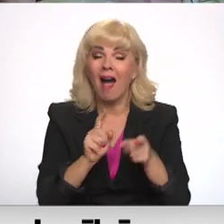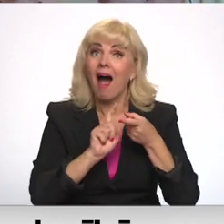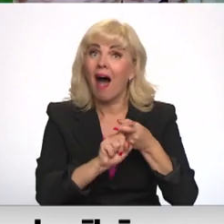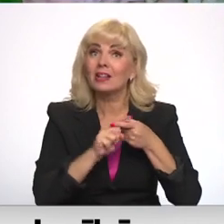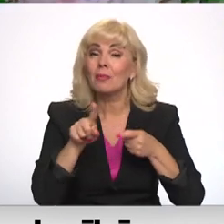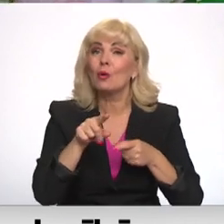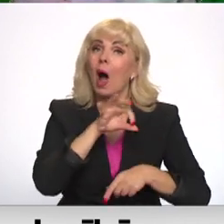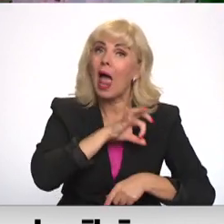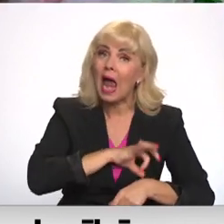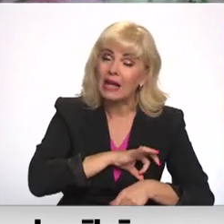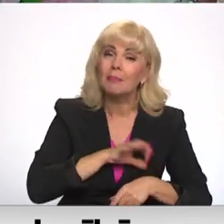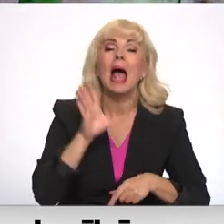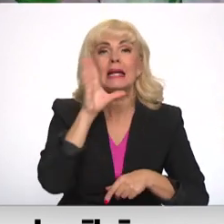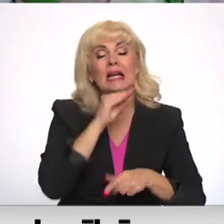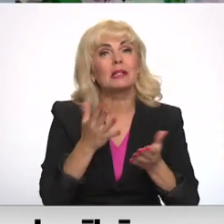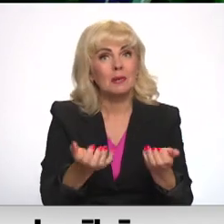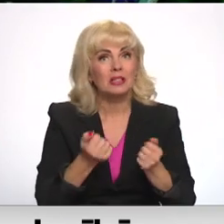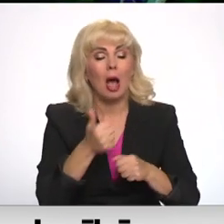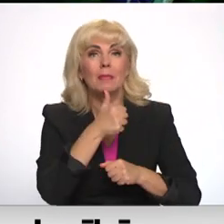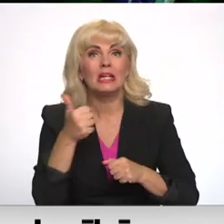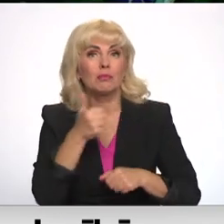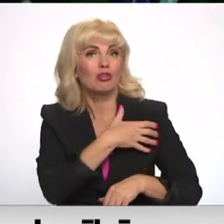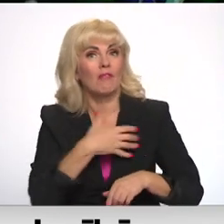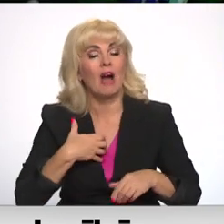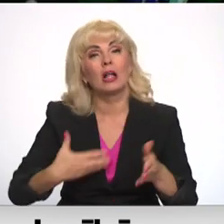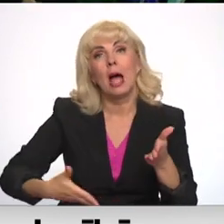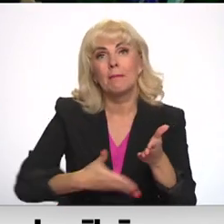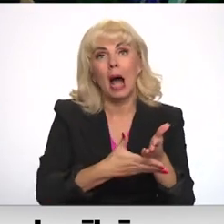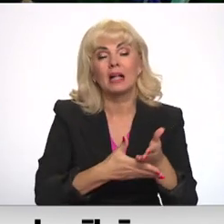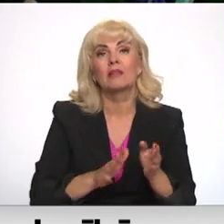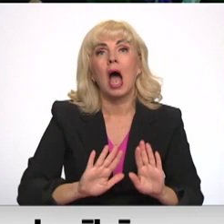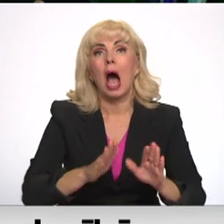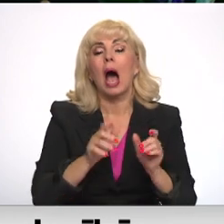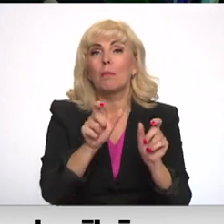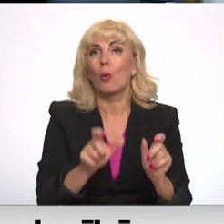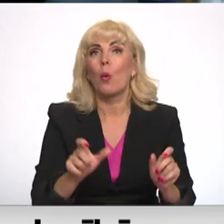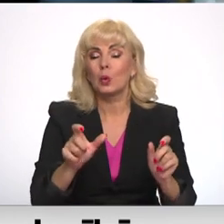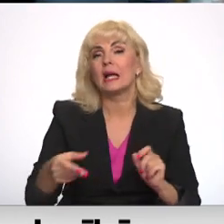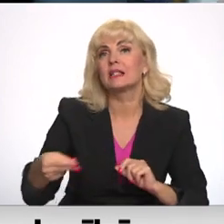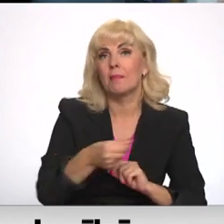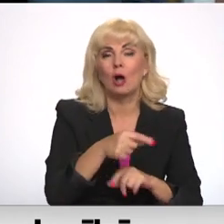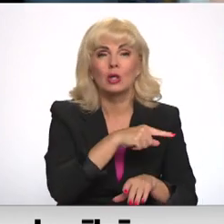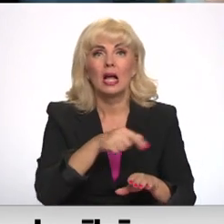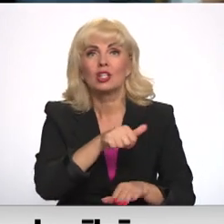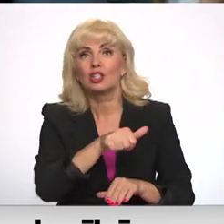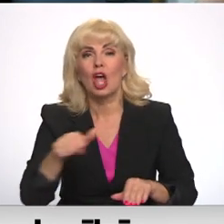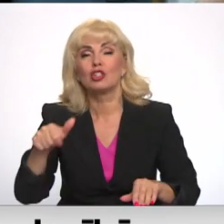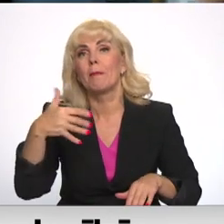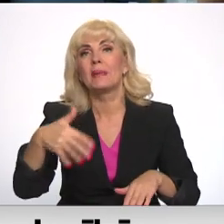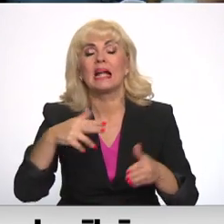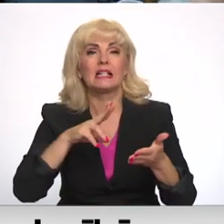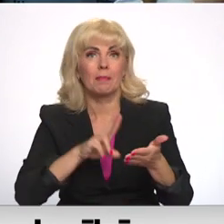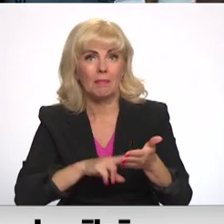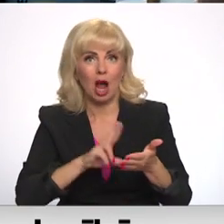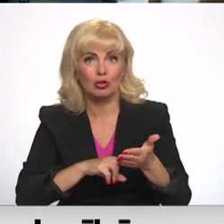no ienākumiem iespējams saņemt arī īpašu valdības palīdzību apkuras maksājumiem līdz pat 650